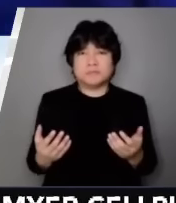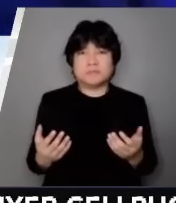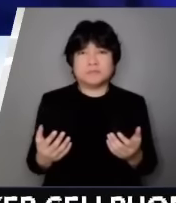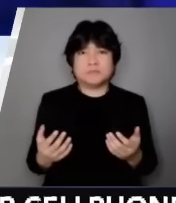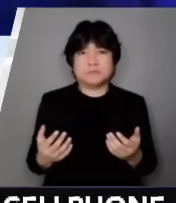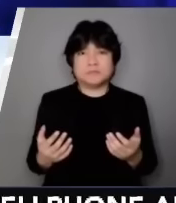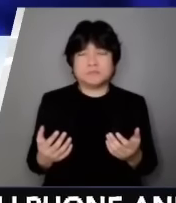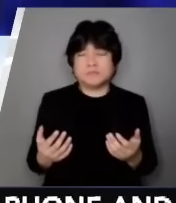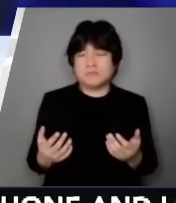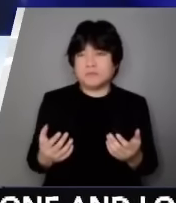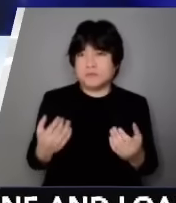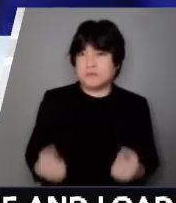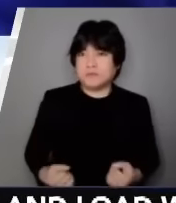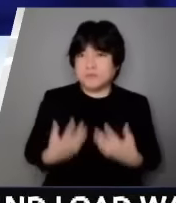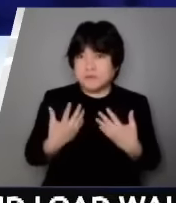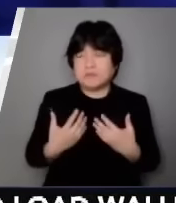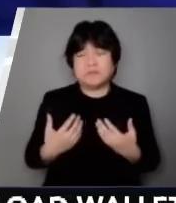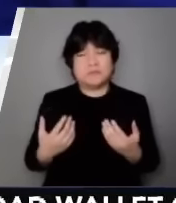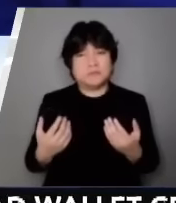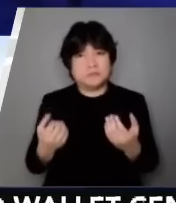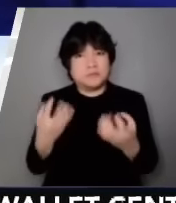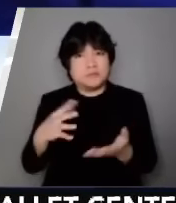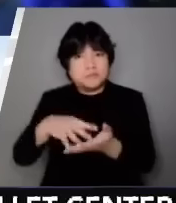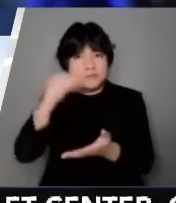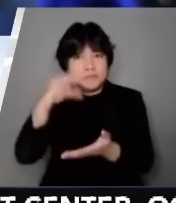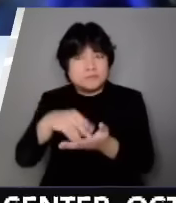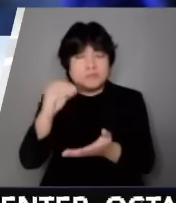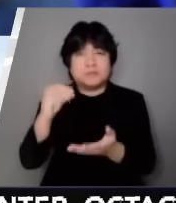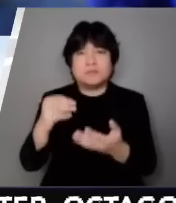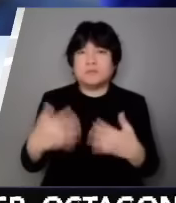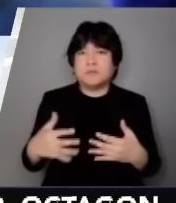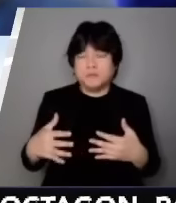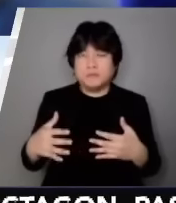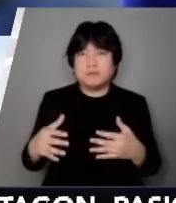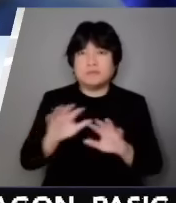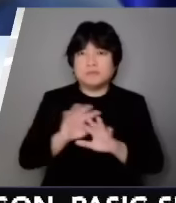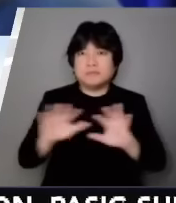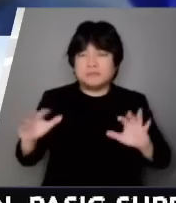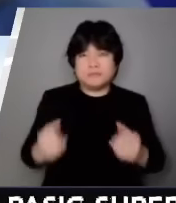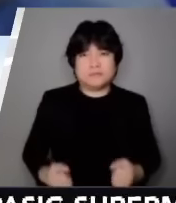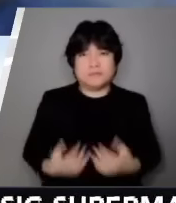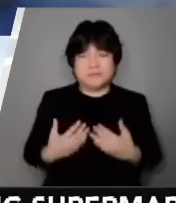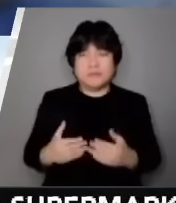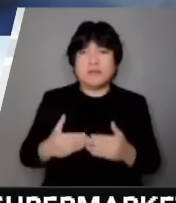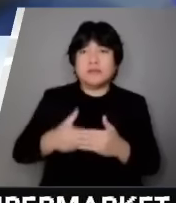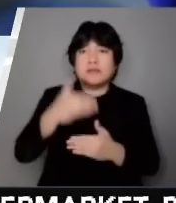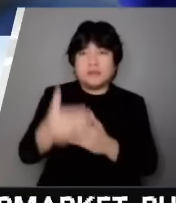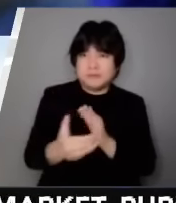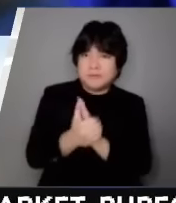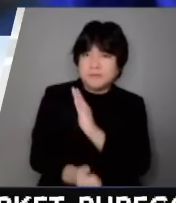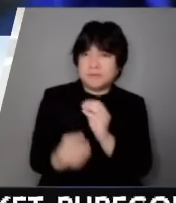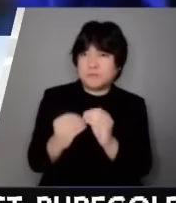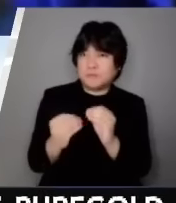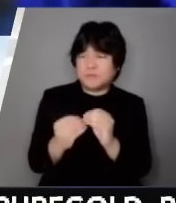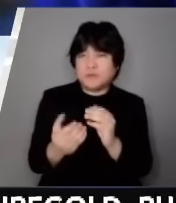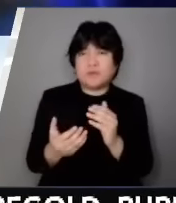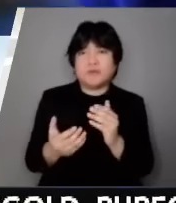mga natututunan. Sobrang nakaka-inspira silang lahat. Mas gagalingan pa po namin sa mga susunod na competition